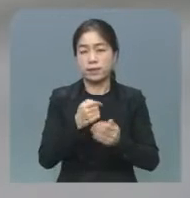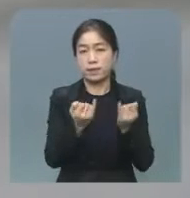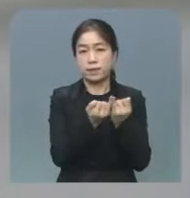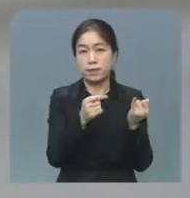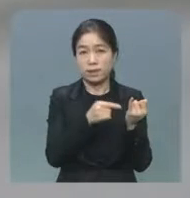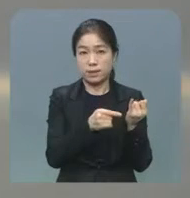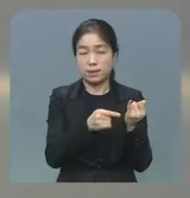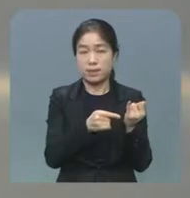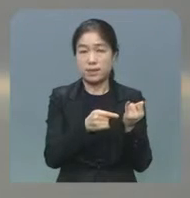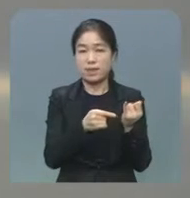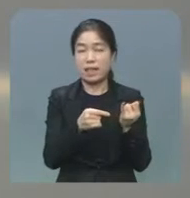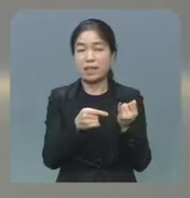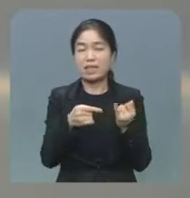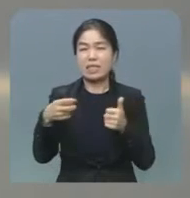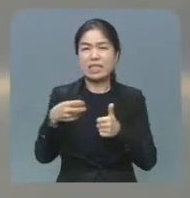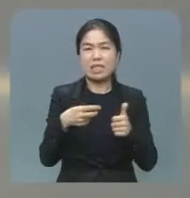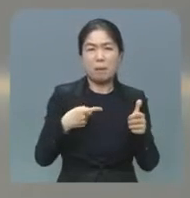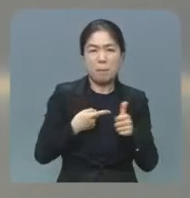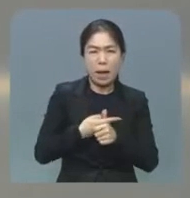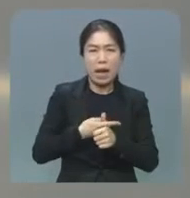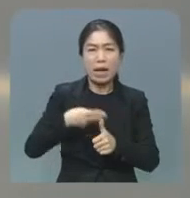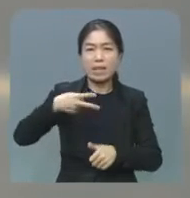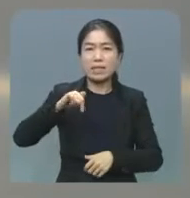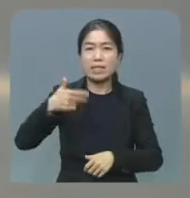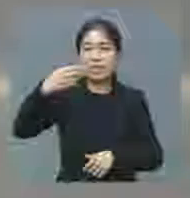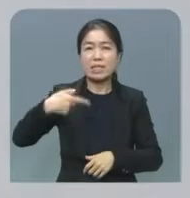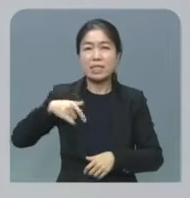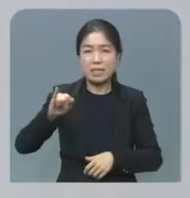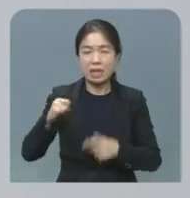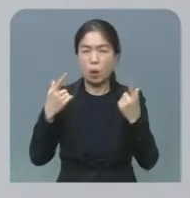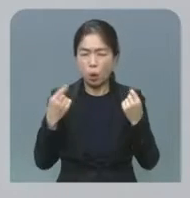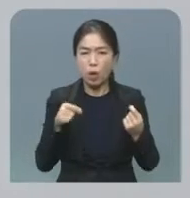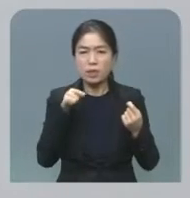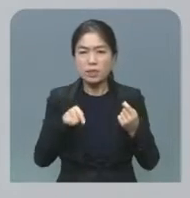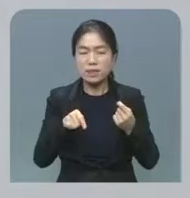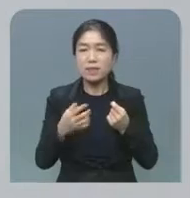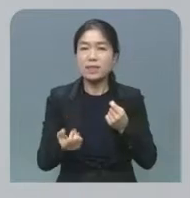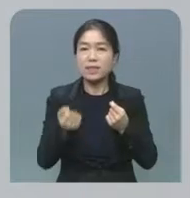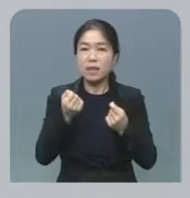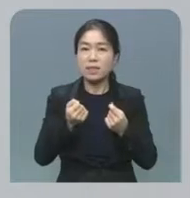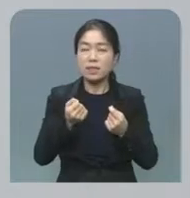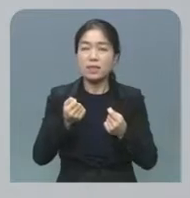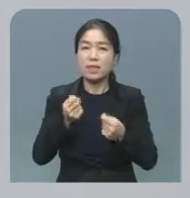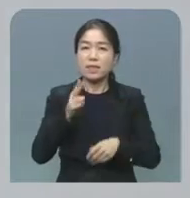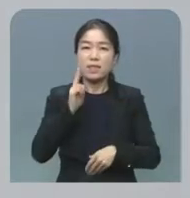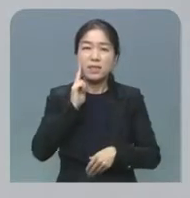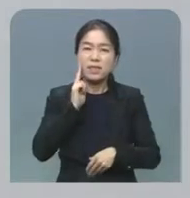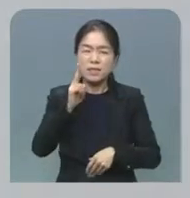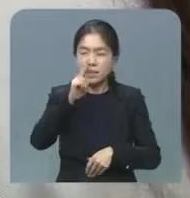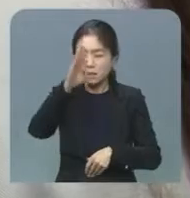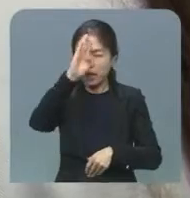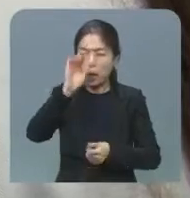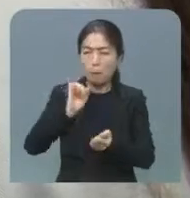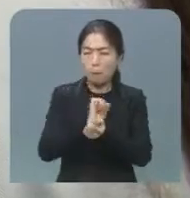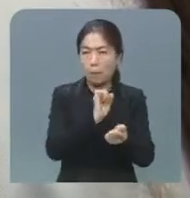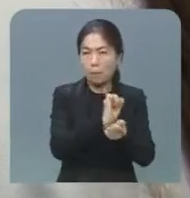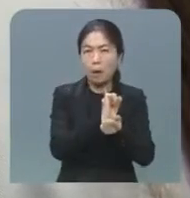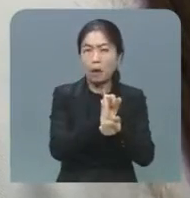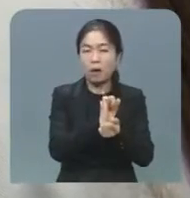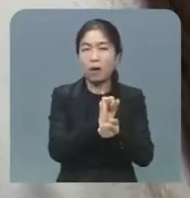살인진드기 로 알려진 작은 소피 참 진드기 가 보유한 중증 열성 혈소판 감소 증후군